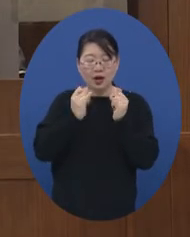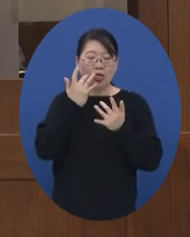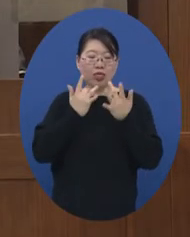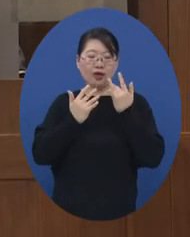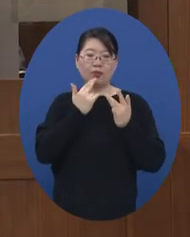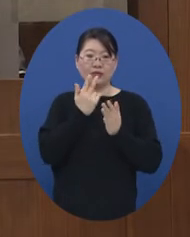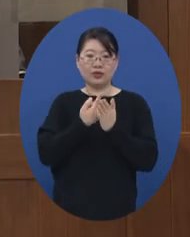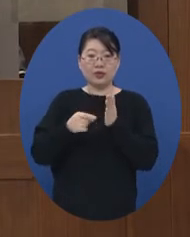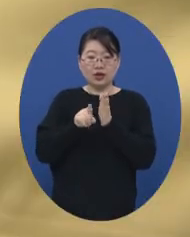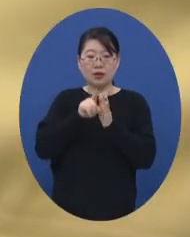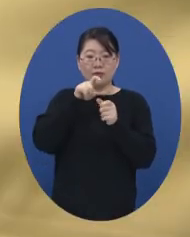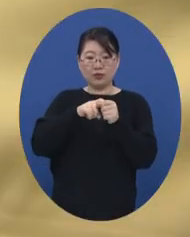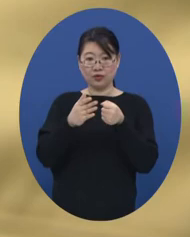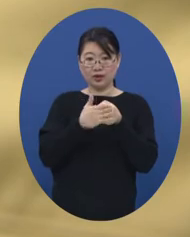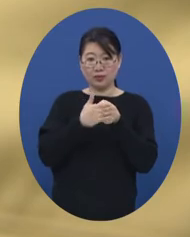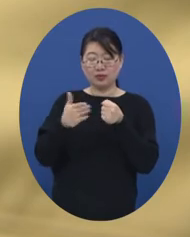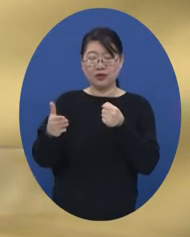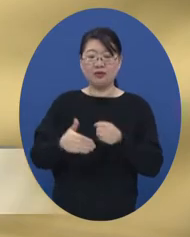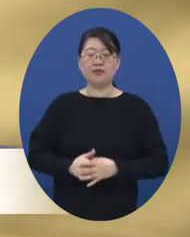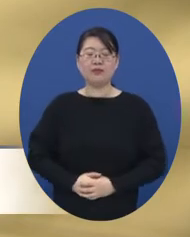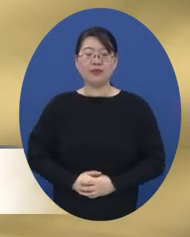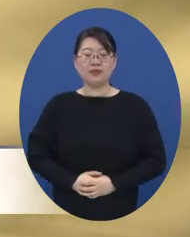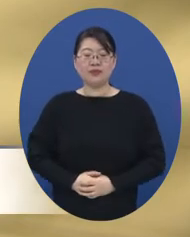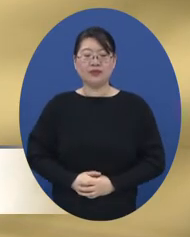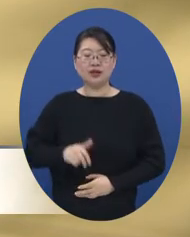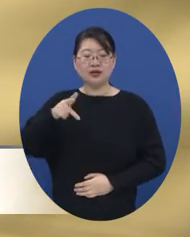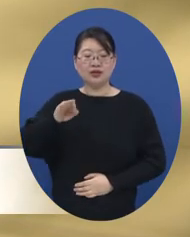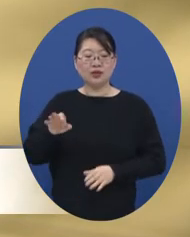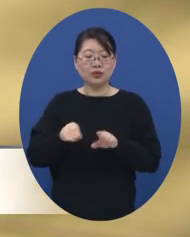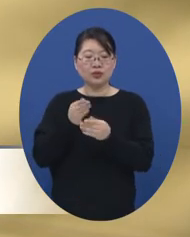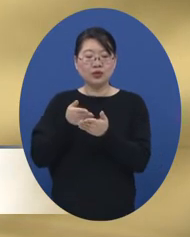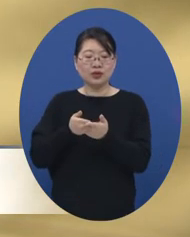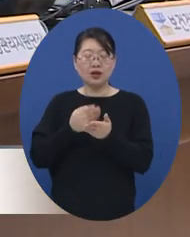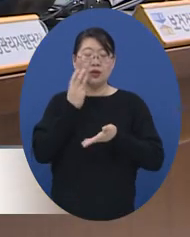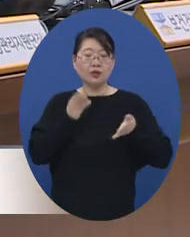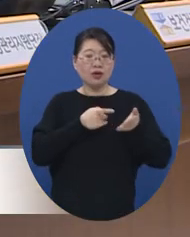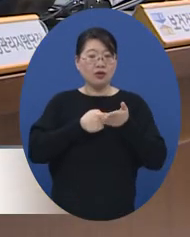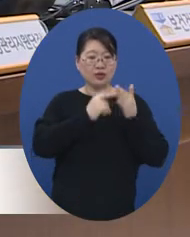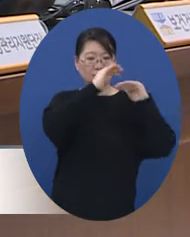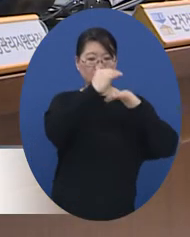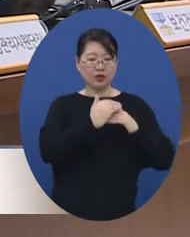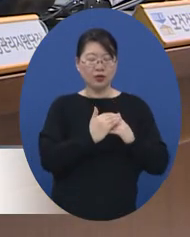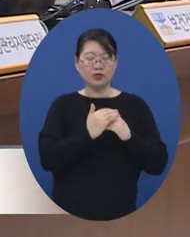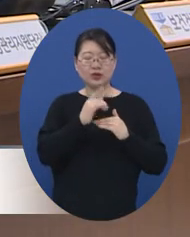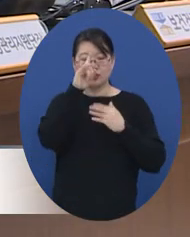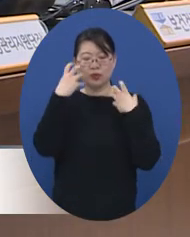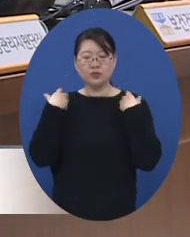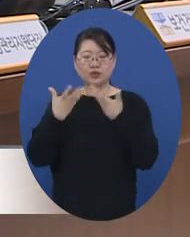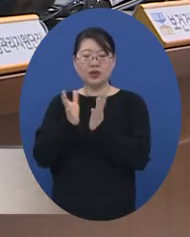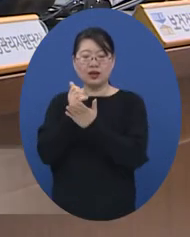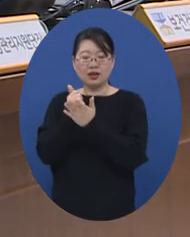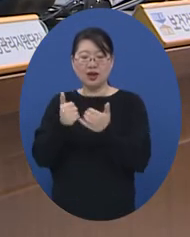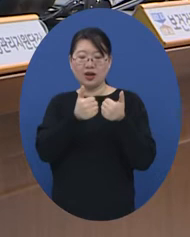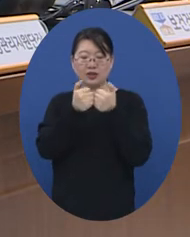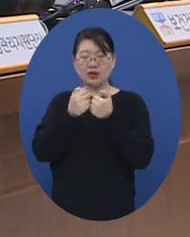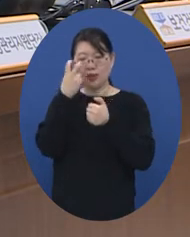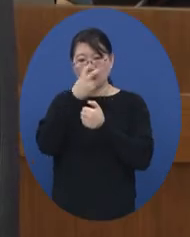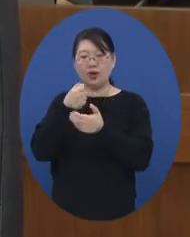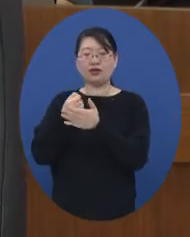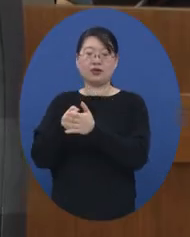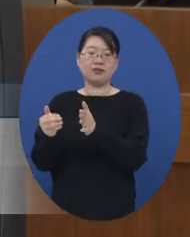일이 없도록 해야 한다는 겁니다. 정 총리는 경기도의 건의사항을 관계 장관회의에서 검토하기로